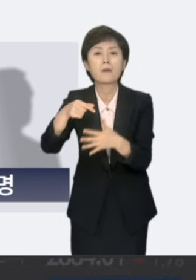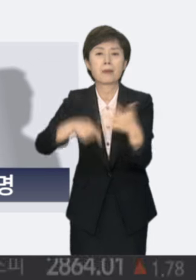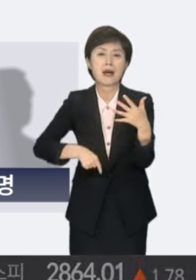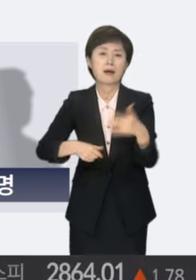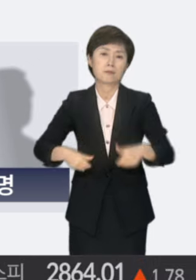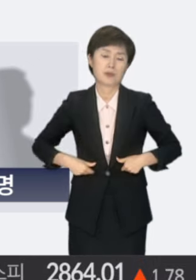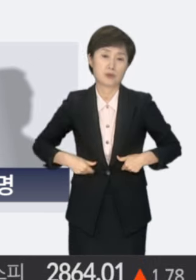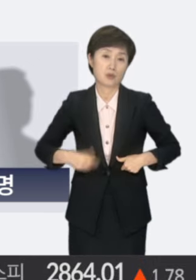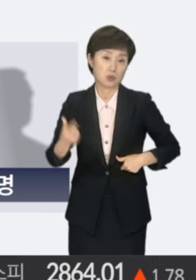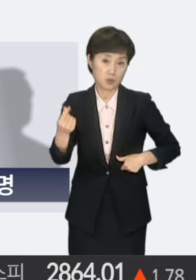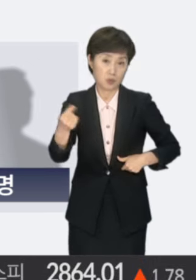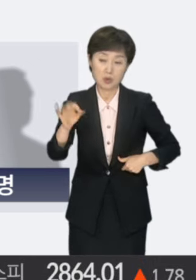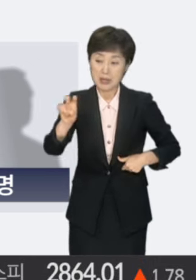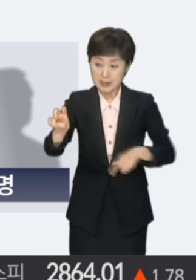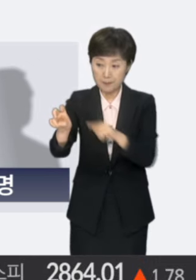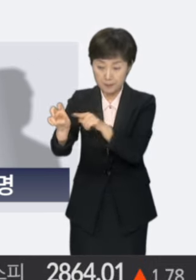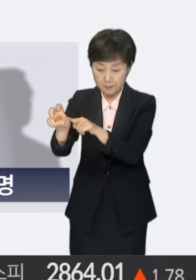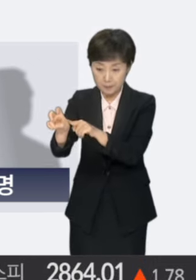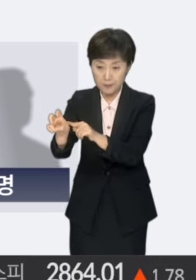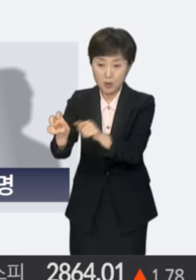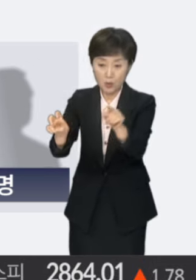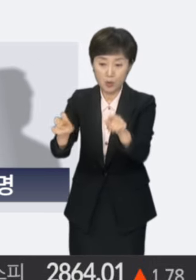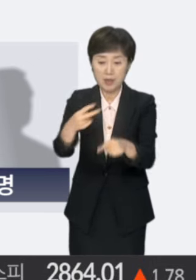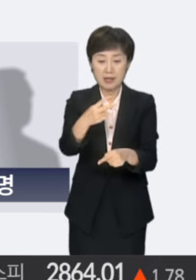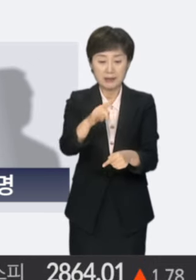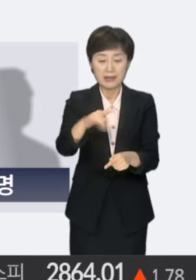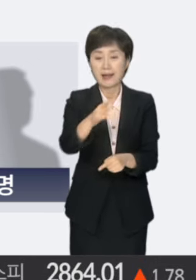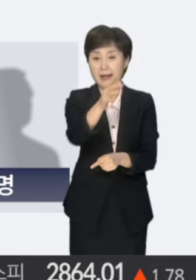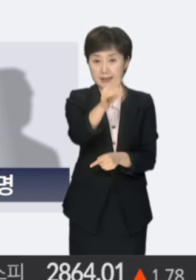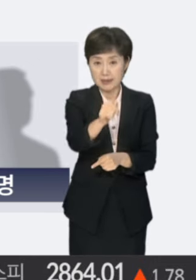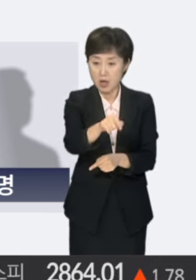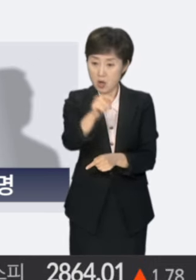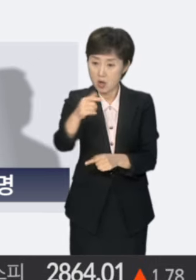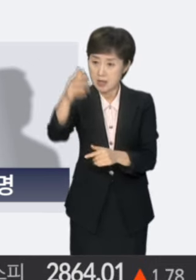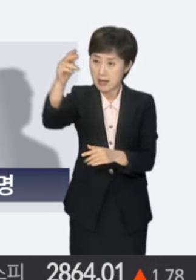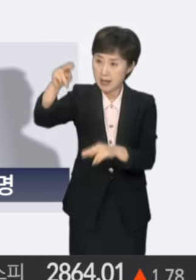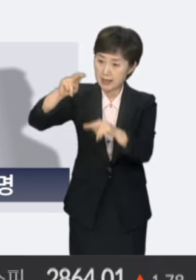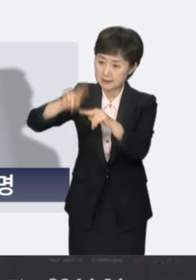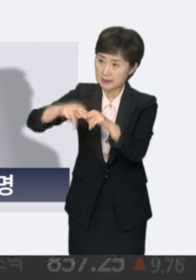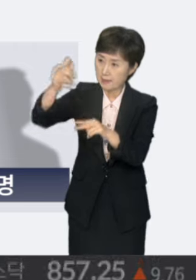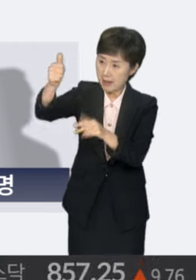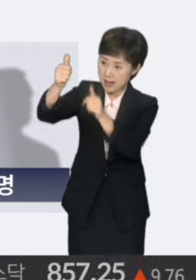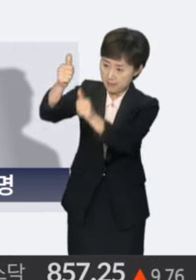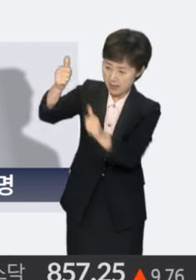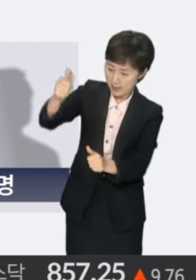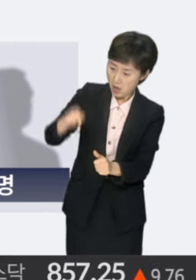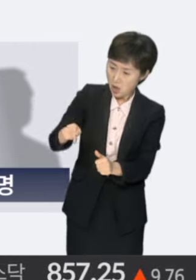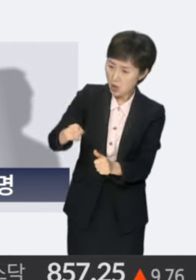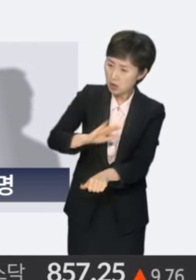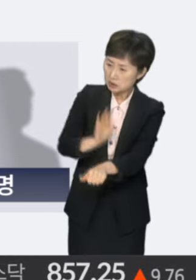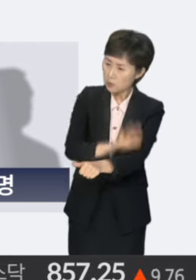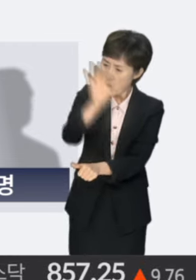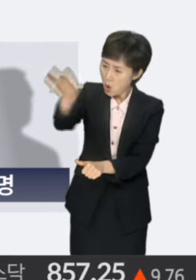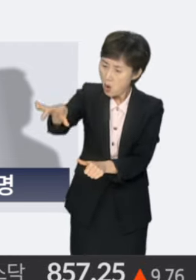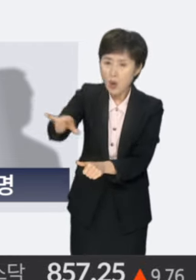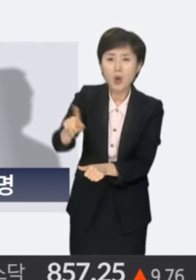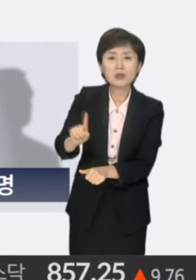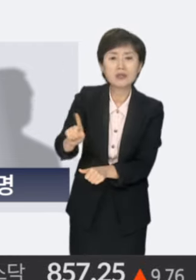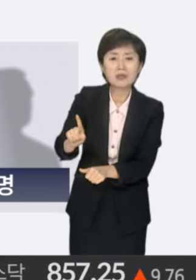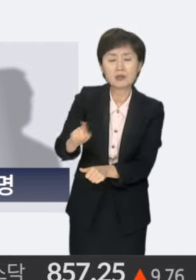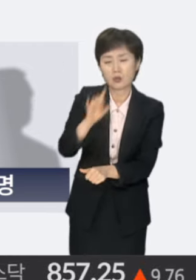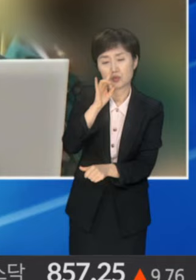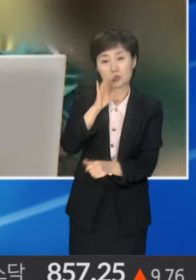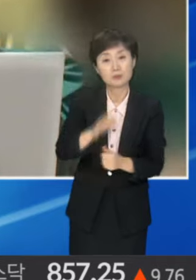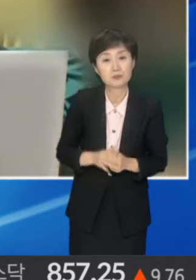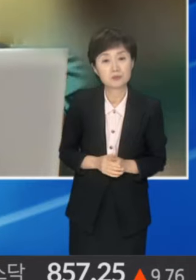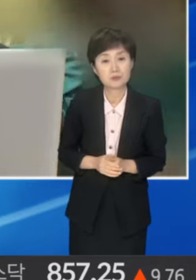전 사단장과 여단장 그리고 포칠 대대장 등 이 지휘체계와 관련해서 어디까지 책임을 물을 수 있다고 판단했는지 이 부분을 봐야 될 것 같아요.